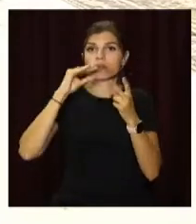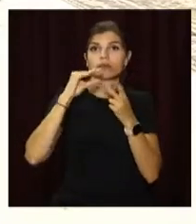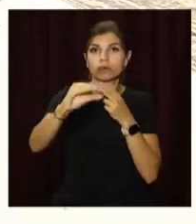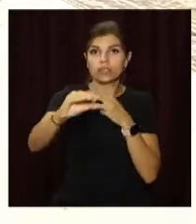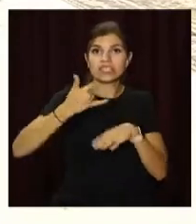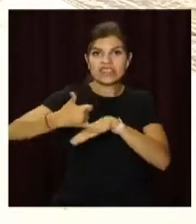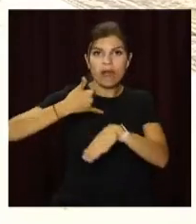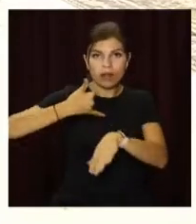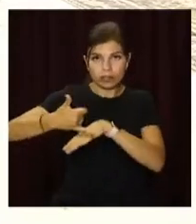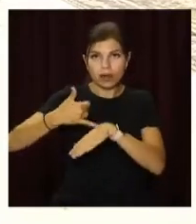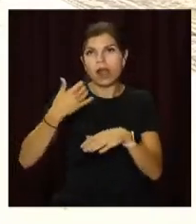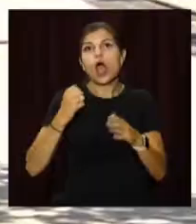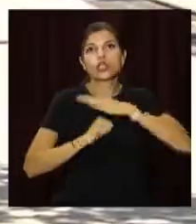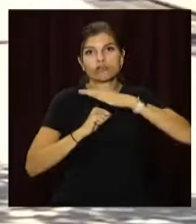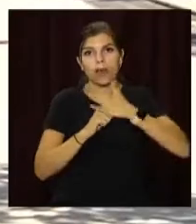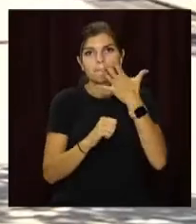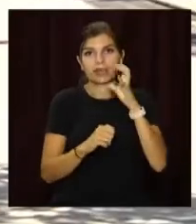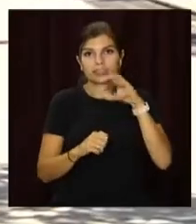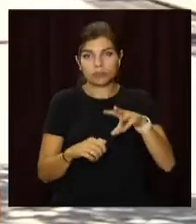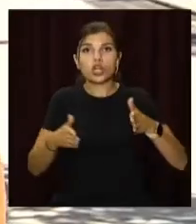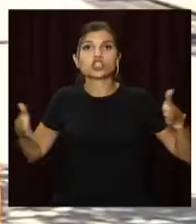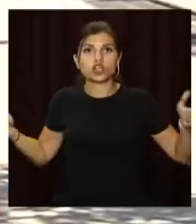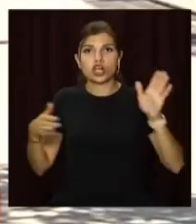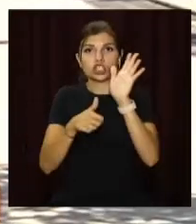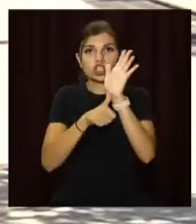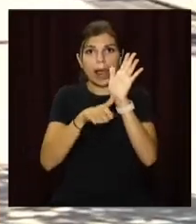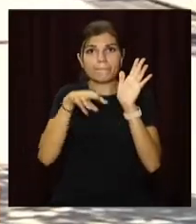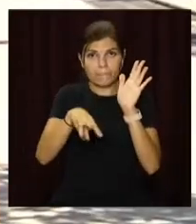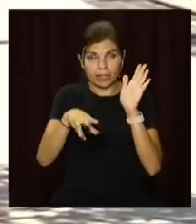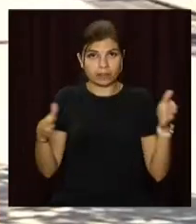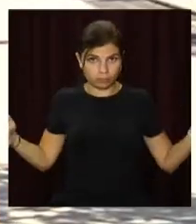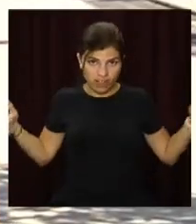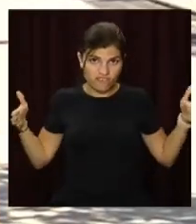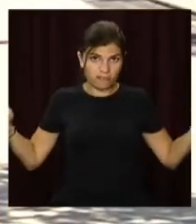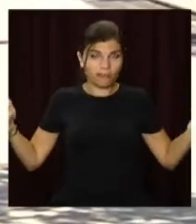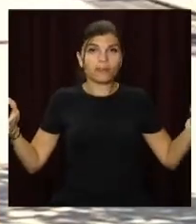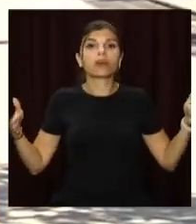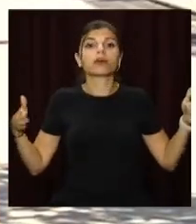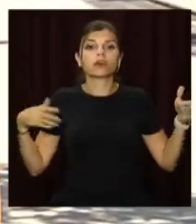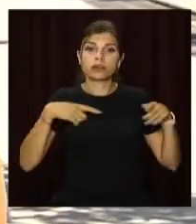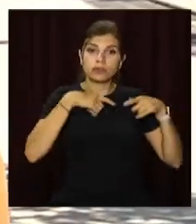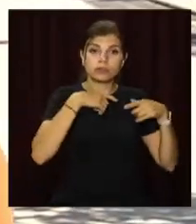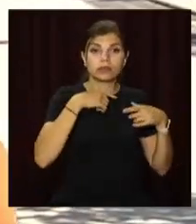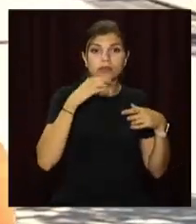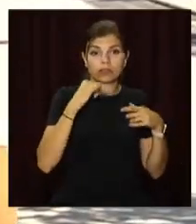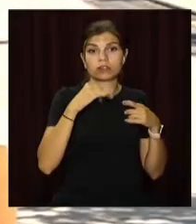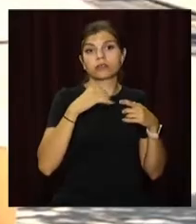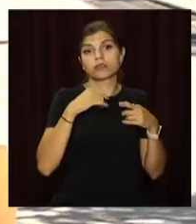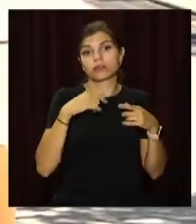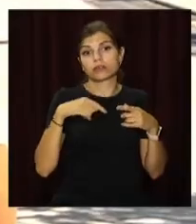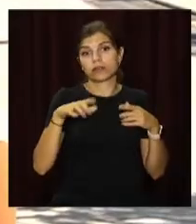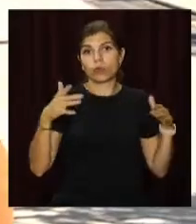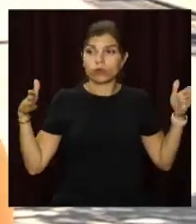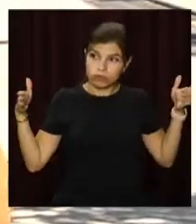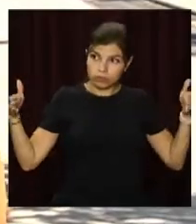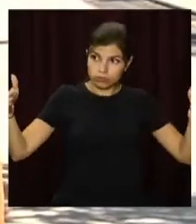будет основной 5 сантиметров. Ширина дороги будет 6 метров в проезжей части проезжего полотна и обочины будут